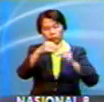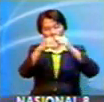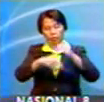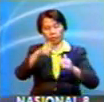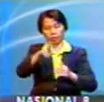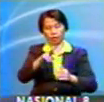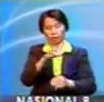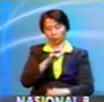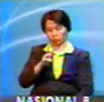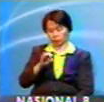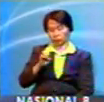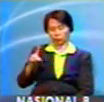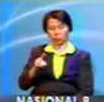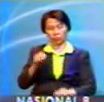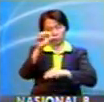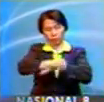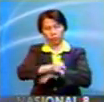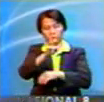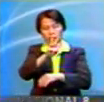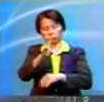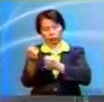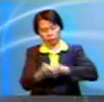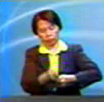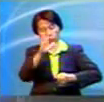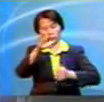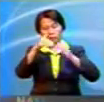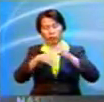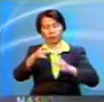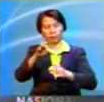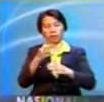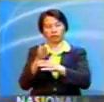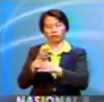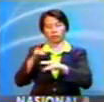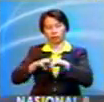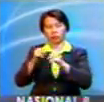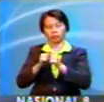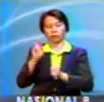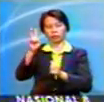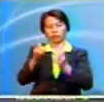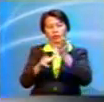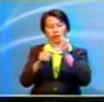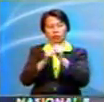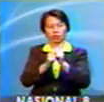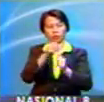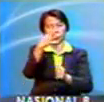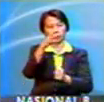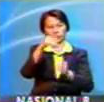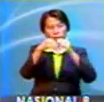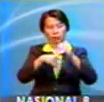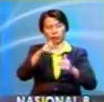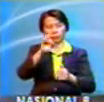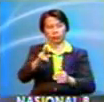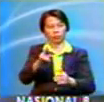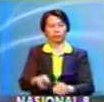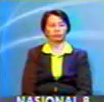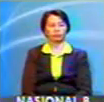par manakala Woodland membenam 67 pukulan, 5 di bawah par untuk berkongsi kedudukan naib juara dengan catatan 14 di bawah par